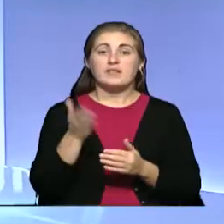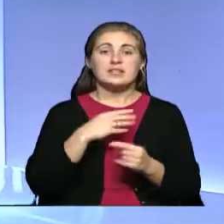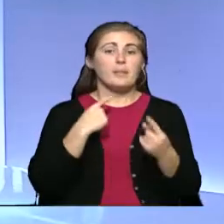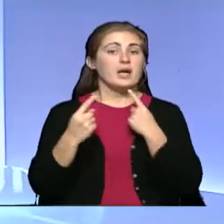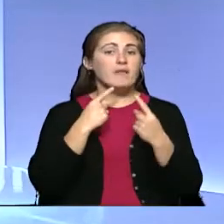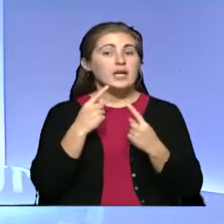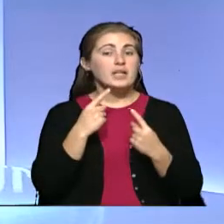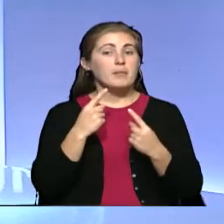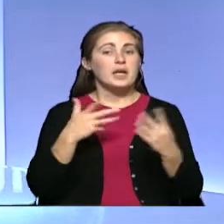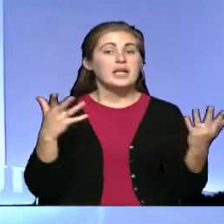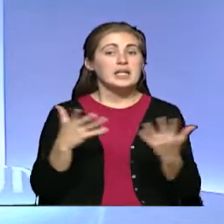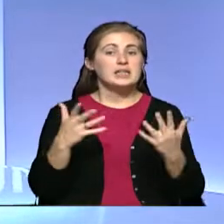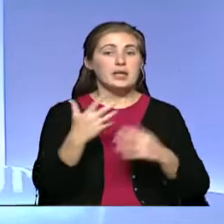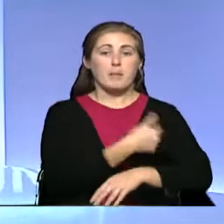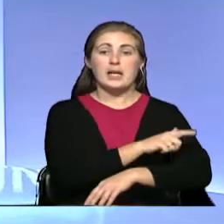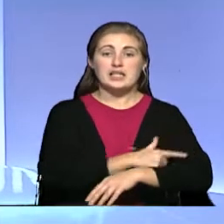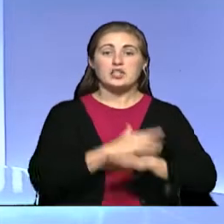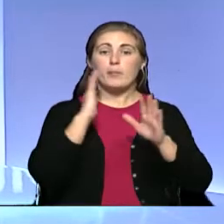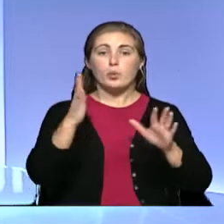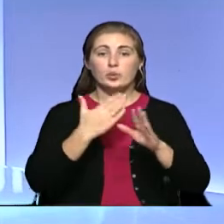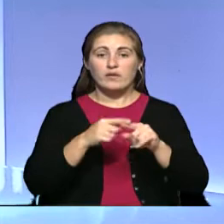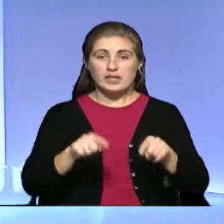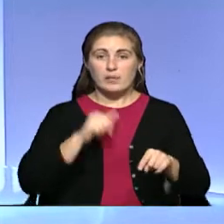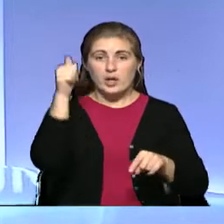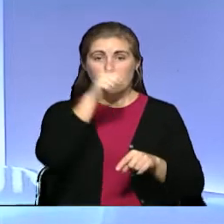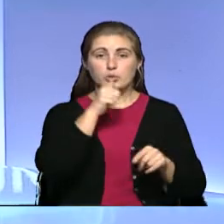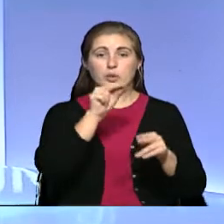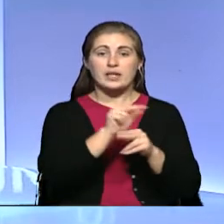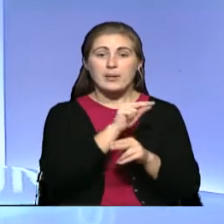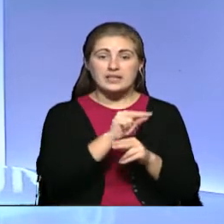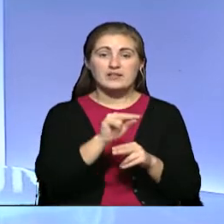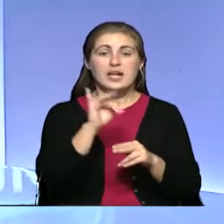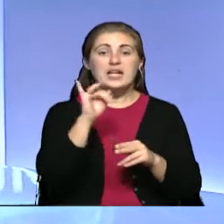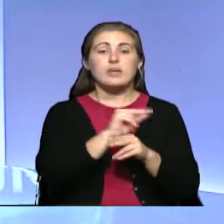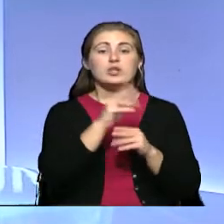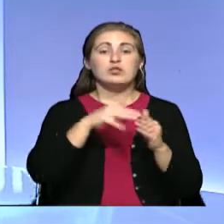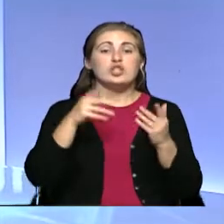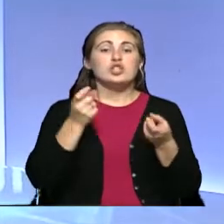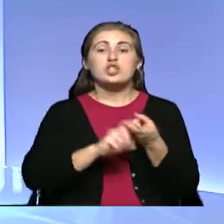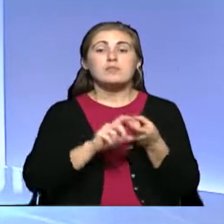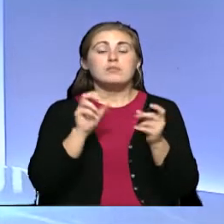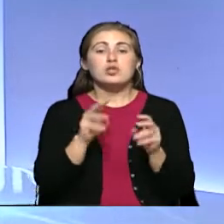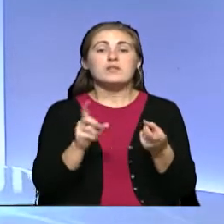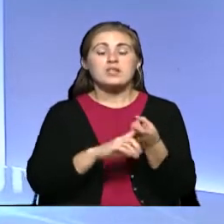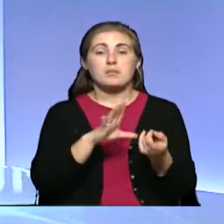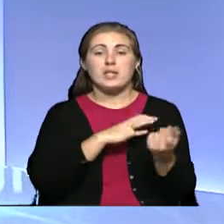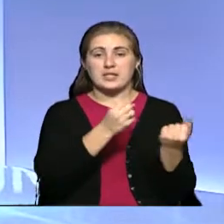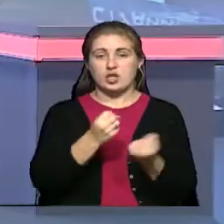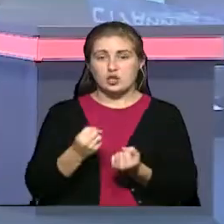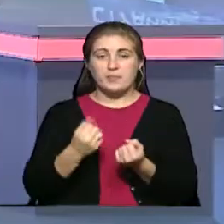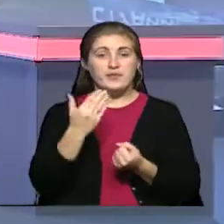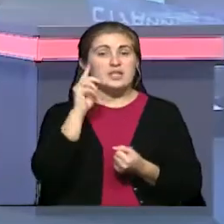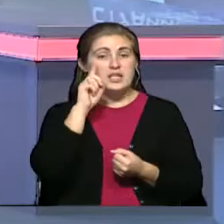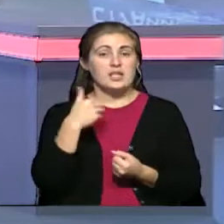все-таки, какие больницы будут в этом году ремонтированы, ремонт будет завершиться, и с чем связана была задержка? Вы знаете, я вам